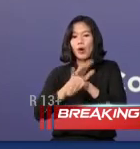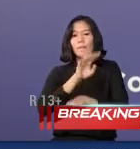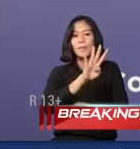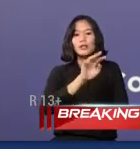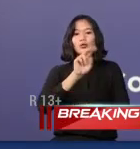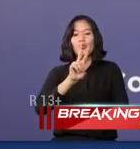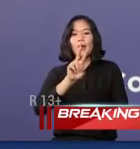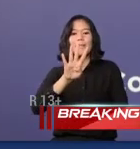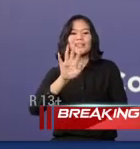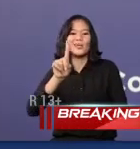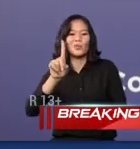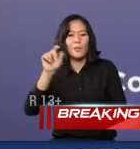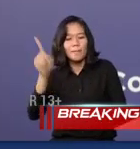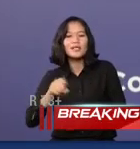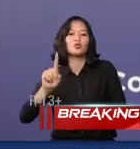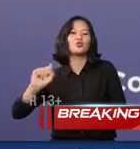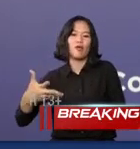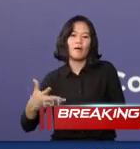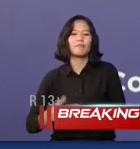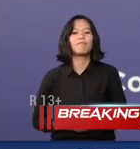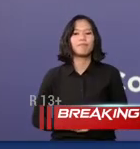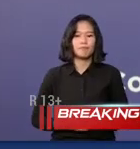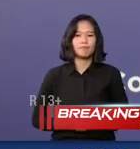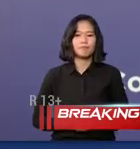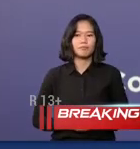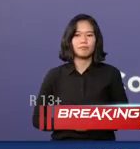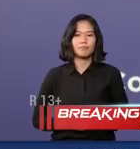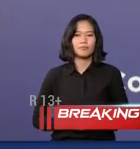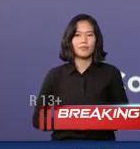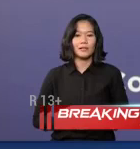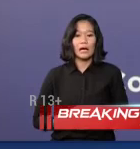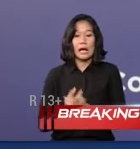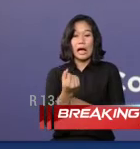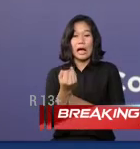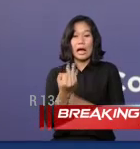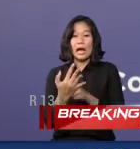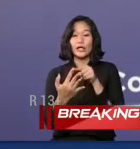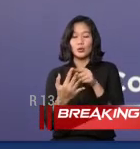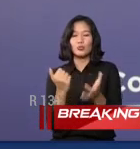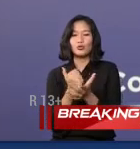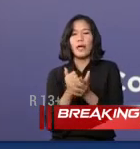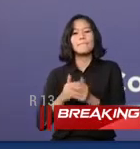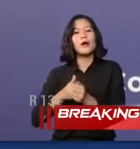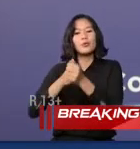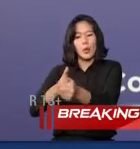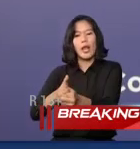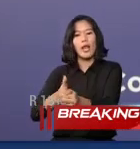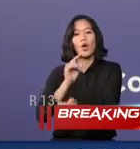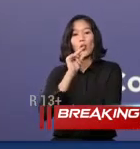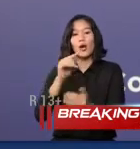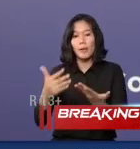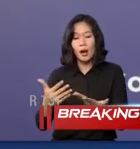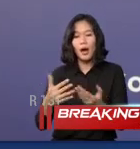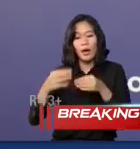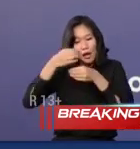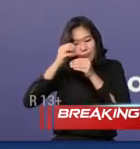4436 persatu juta penduduk angka-angka ini adalah pedoman kita untuk melaksanakan